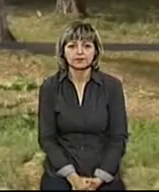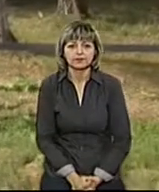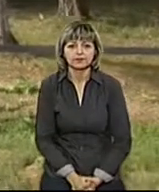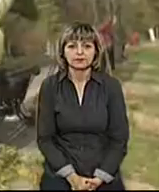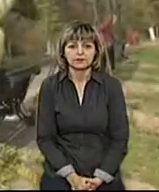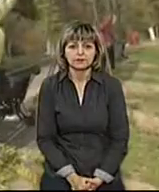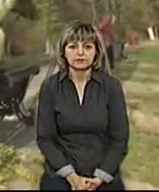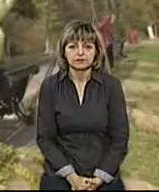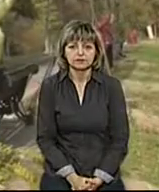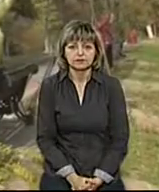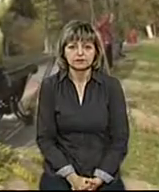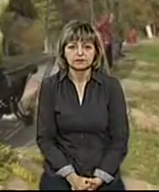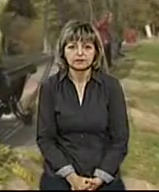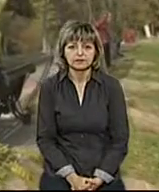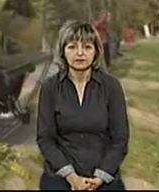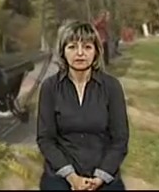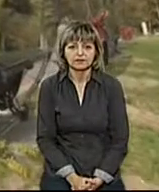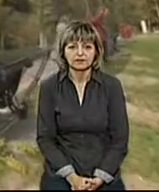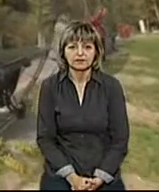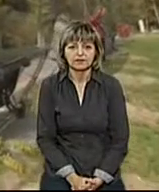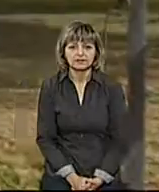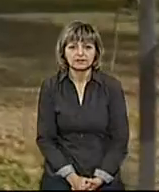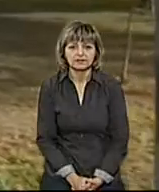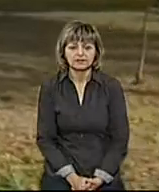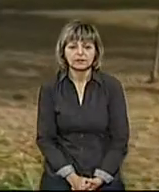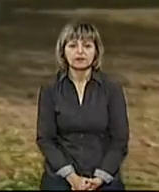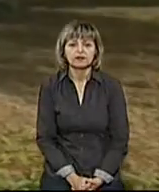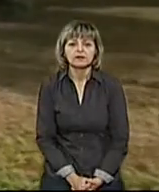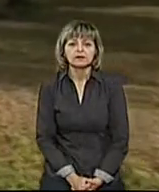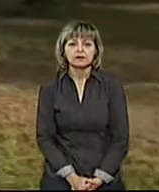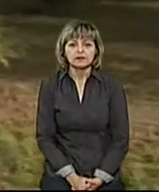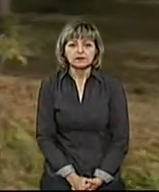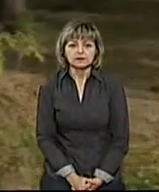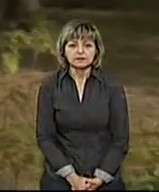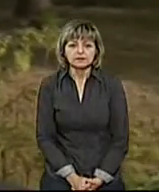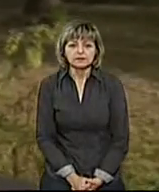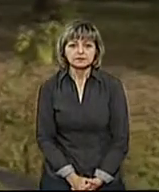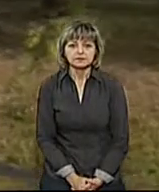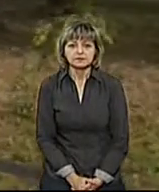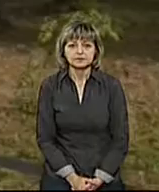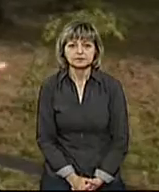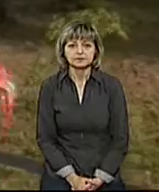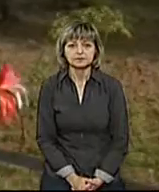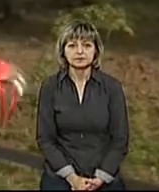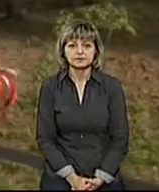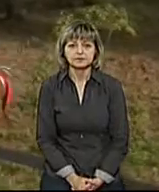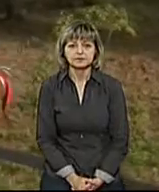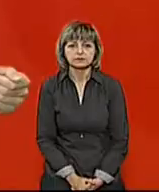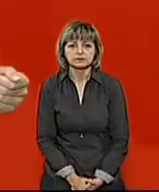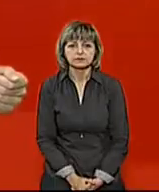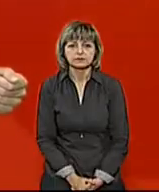достану? Хорошенькі, якраз красиві. Олена Собець, Валентин Клімович. Новини на Суспільному.